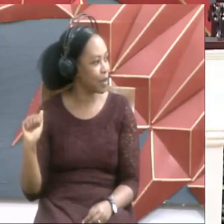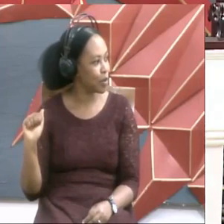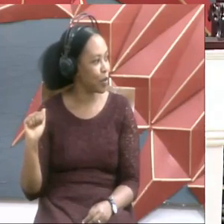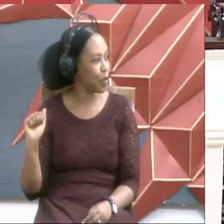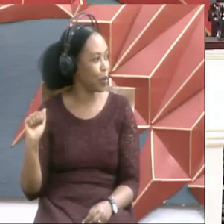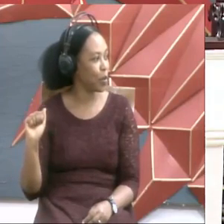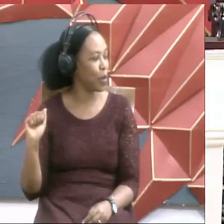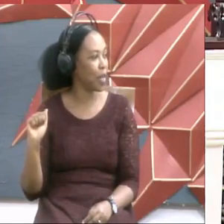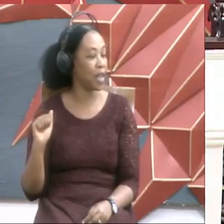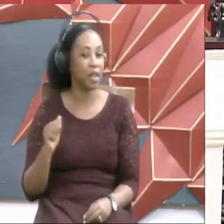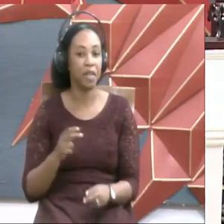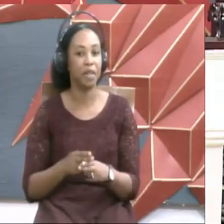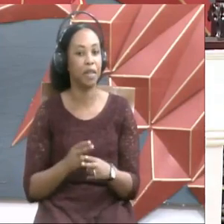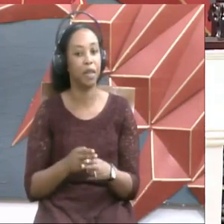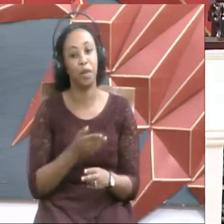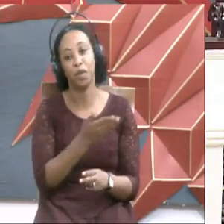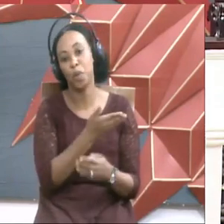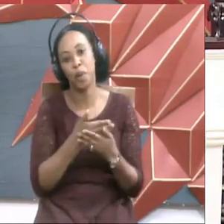Azanjana.